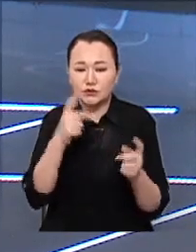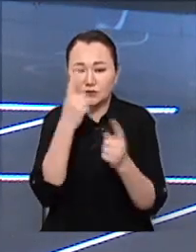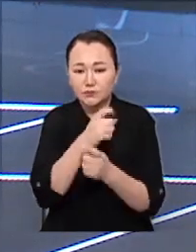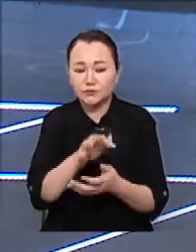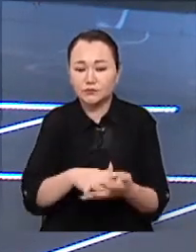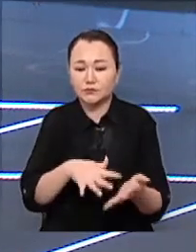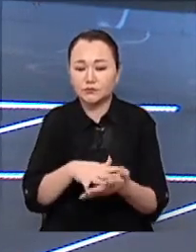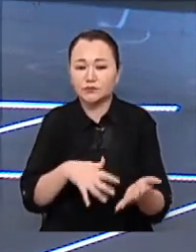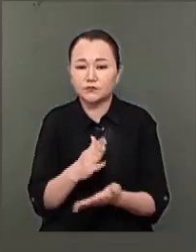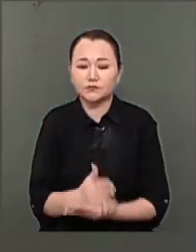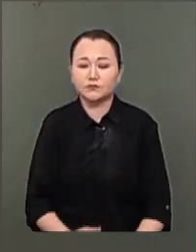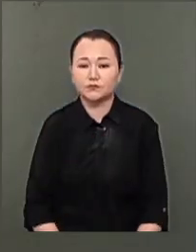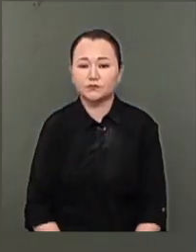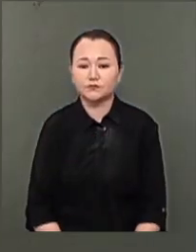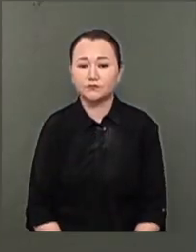жалғасып жатыр екен.